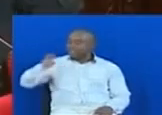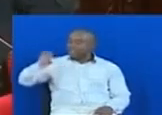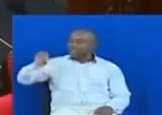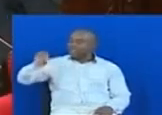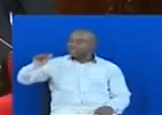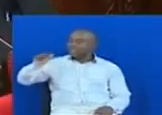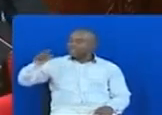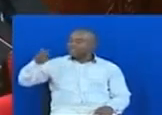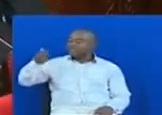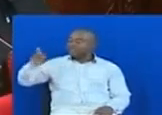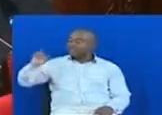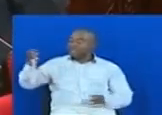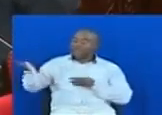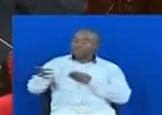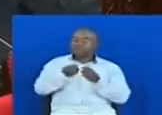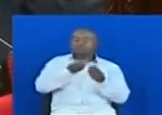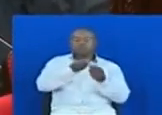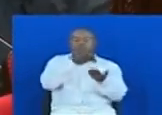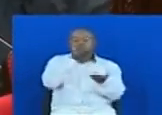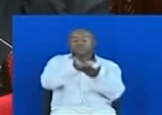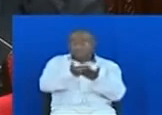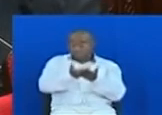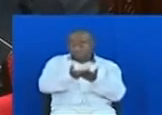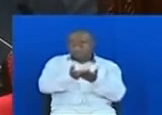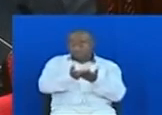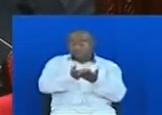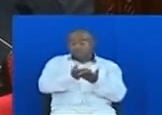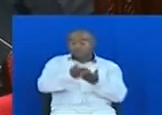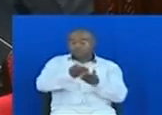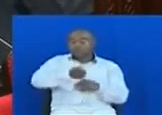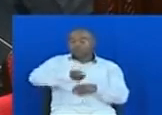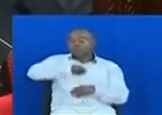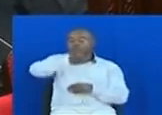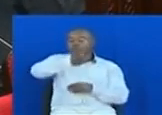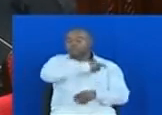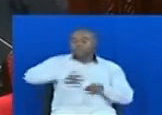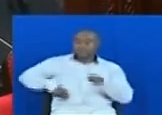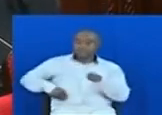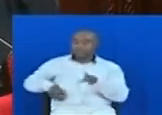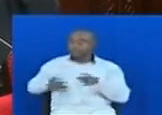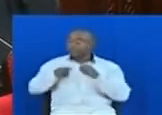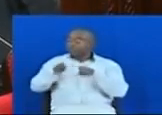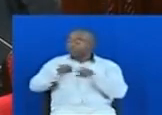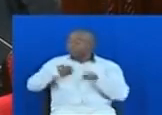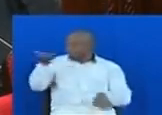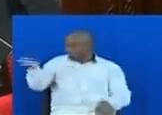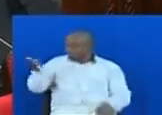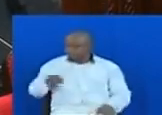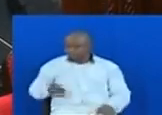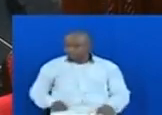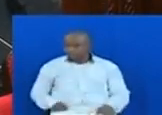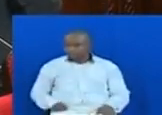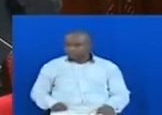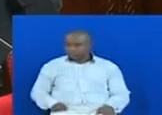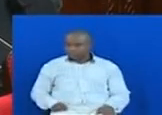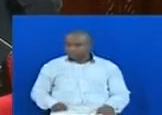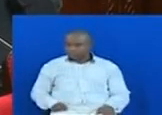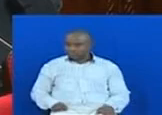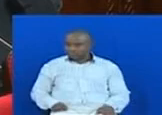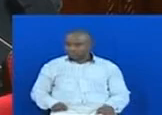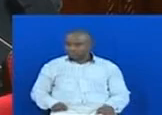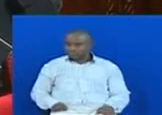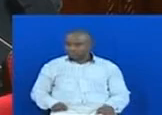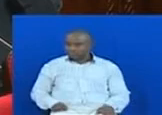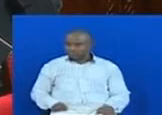wa kumpongeza rais. Lakini sasa ndugu yangu, mheshimiwa spika, inafuata nini hapo?